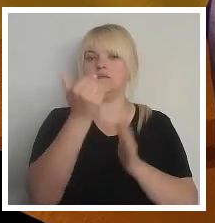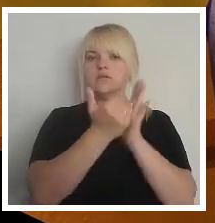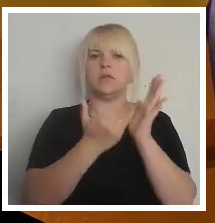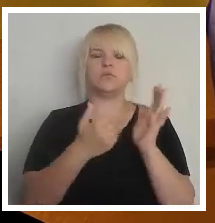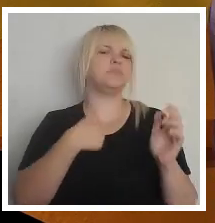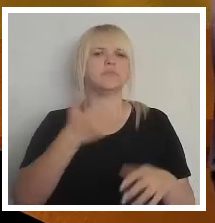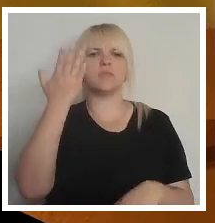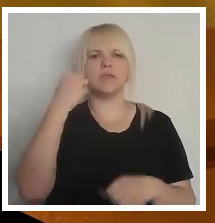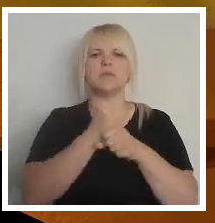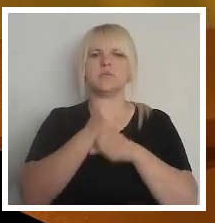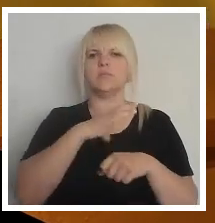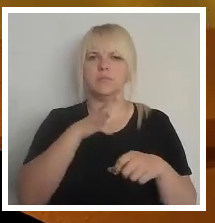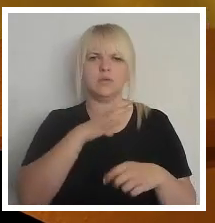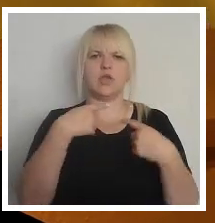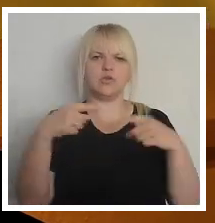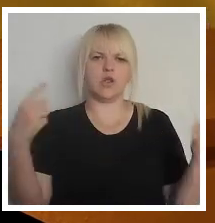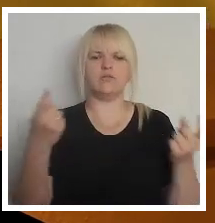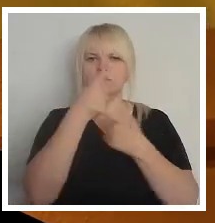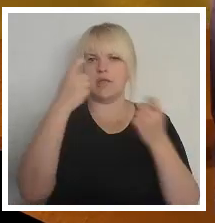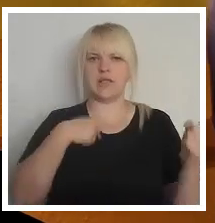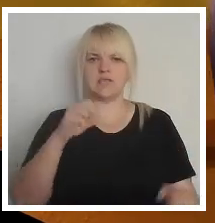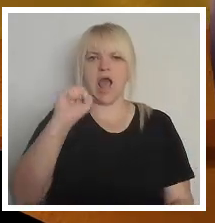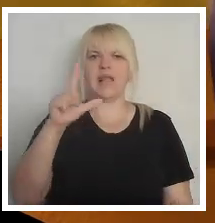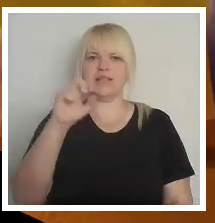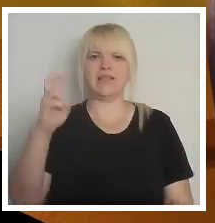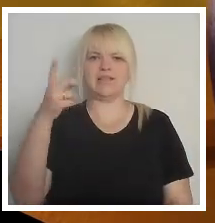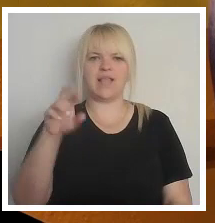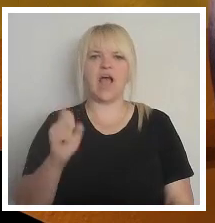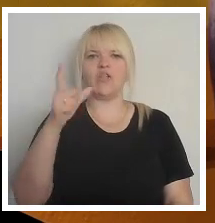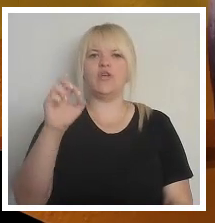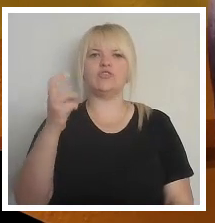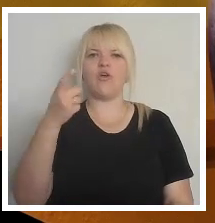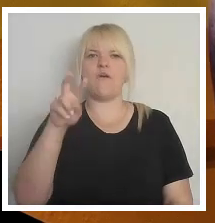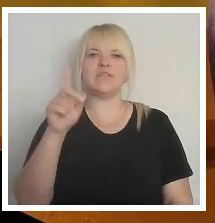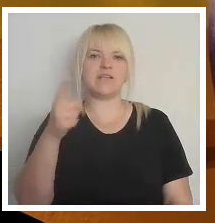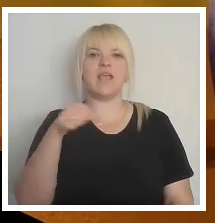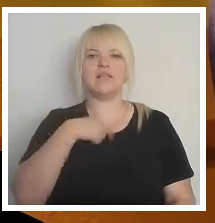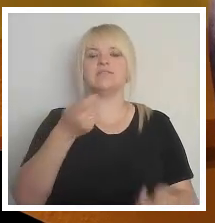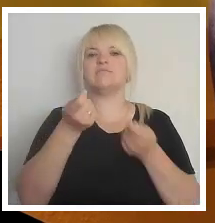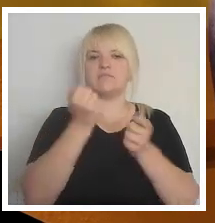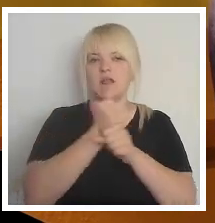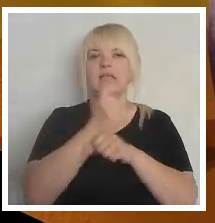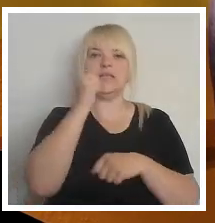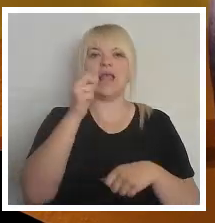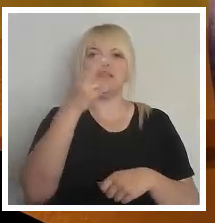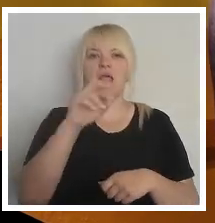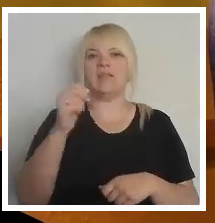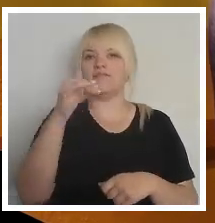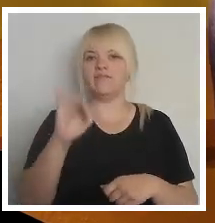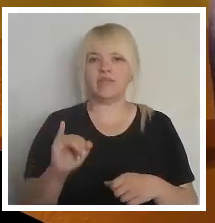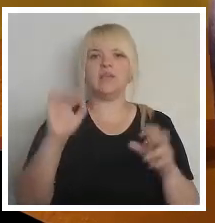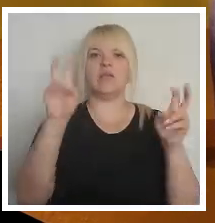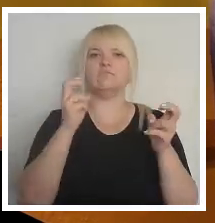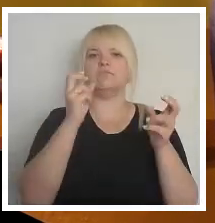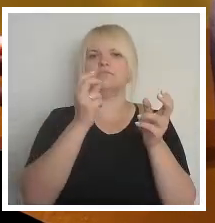dažādos medijos, man sauc Alīna Lastovska, es vadu šo diskusiju, strādāju ikdienā Delfos, vadu raidījumus Piedara Delfi, un